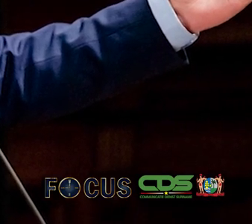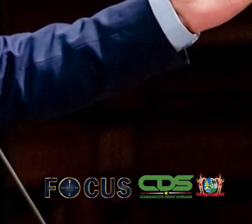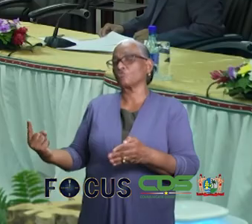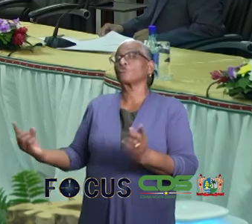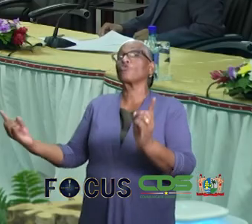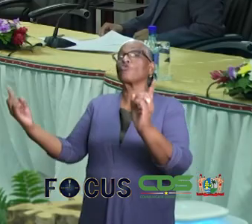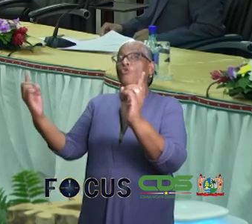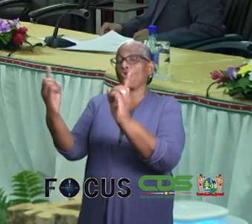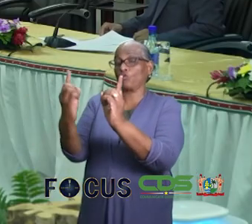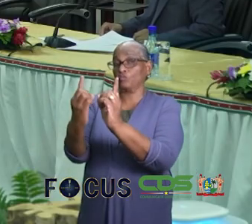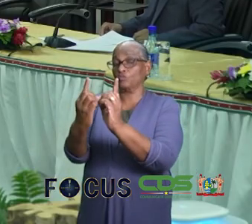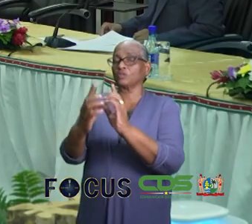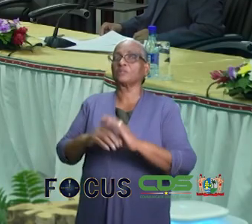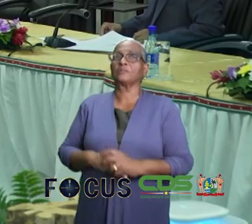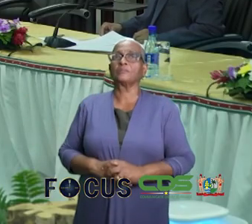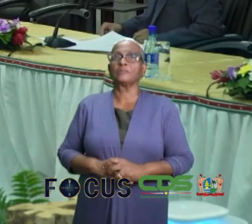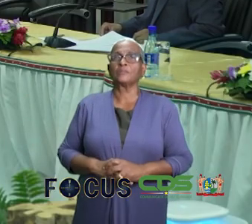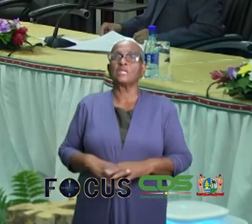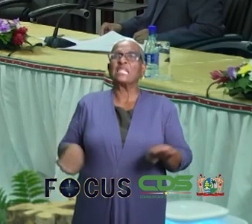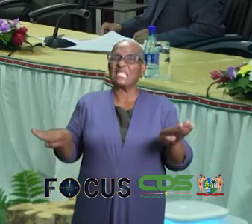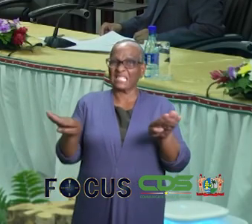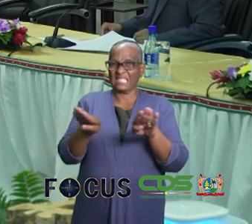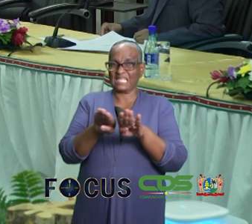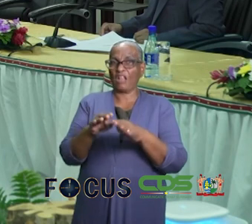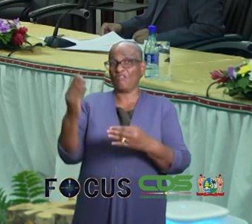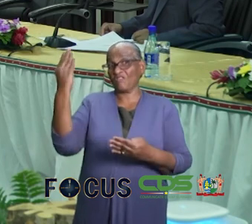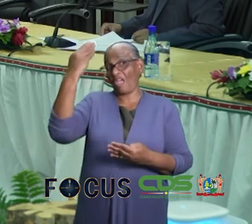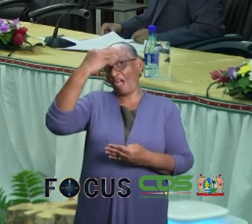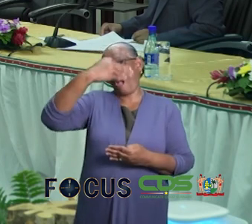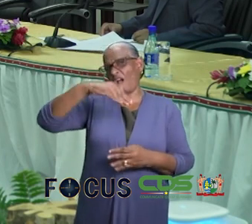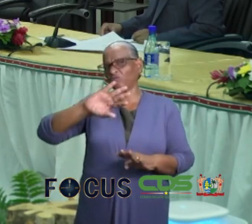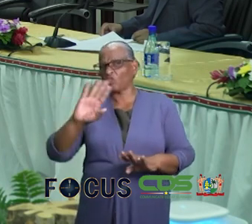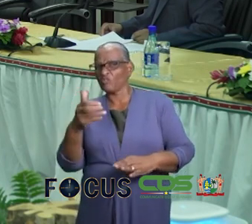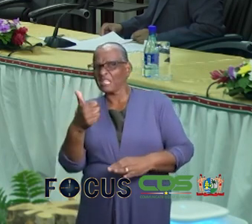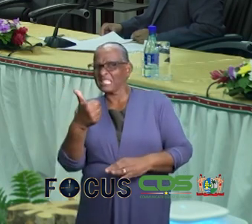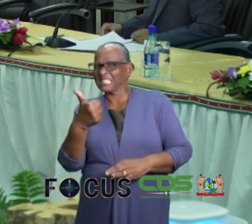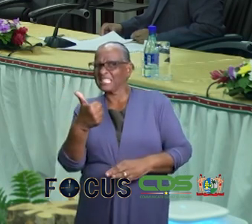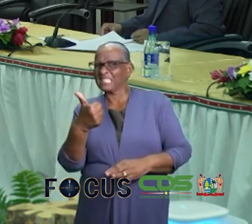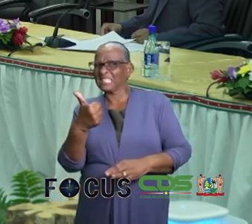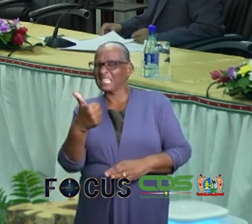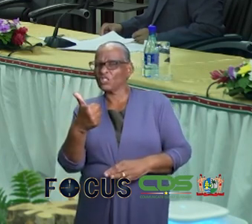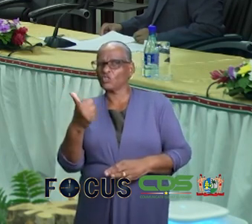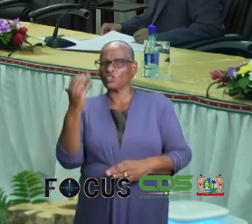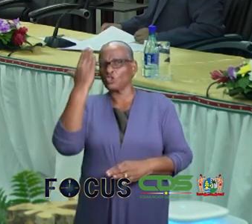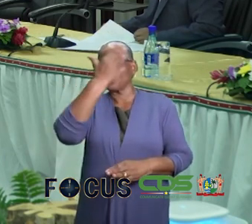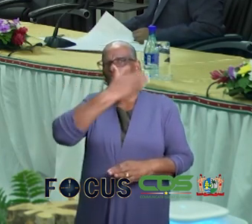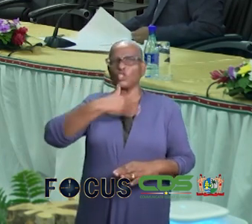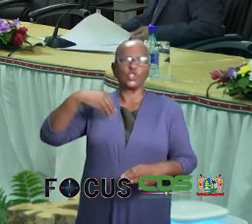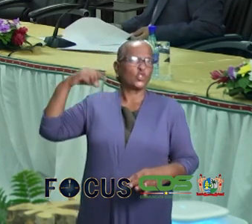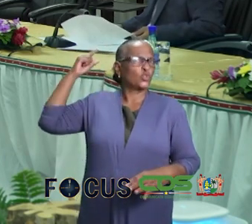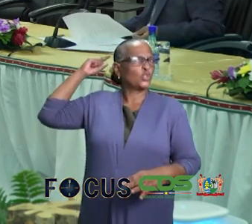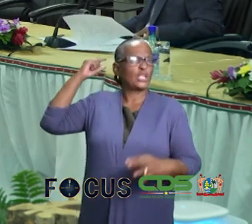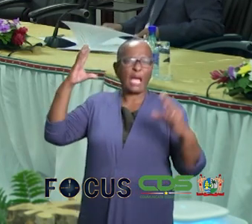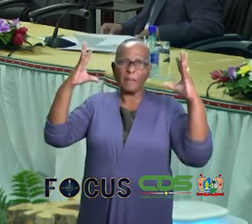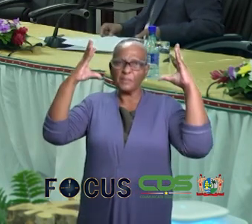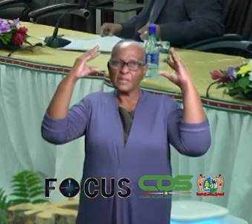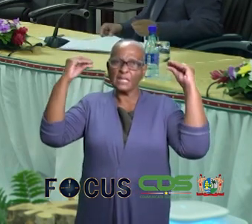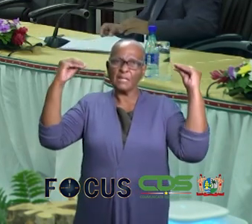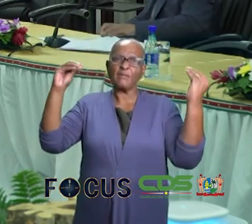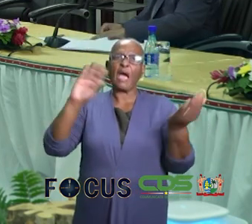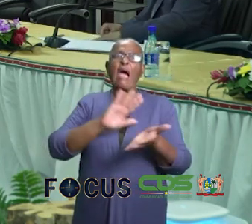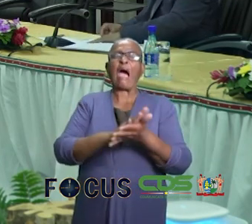Diezelfde avond, rond 6 uur, zal er een Surinaams-Nederlands business forum plaatsvinden